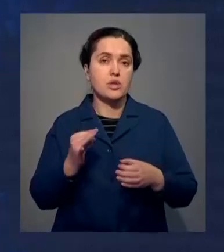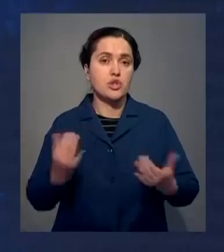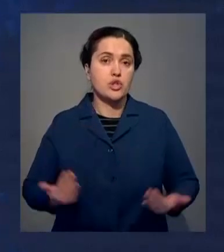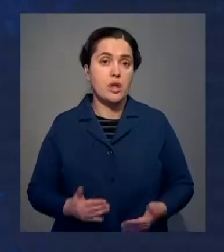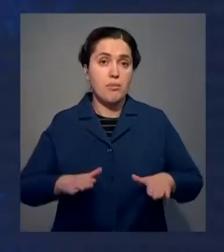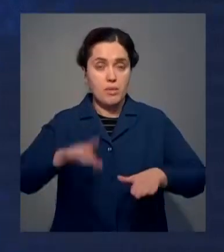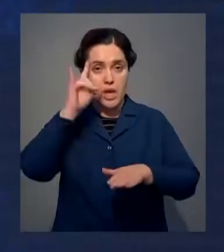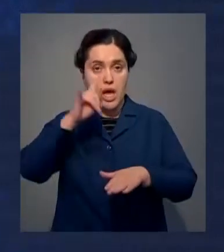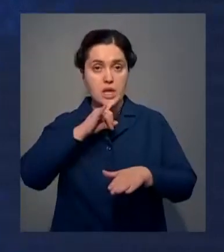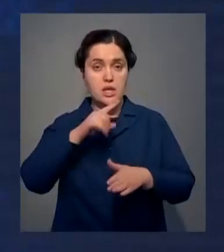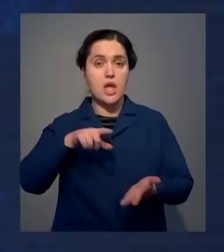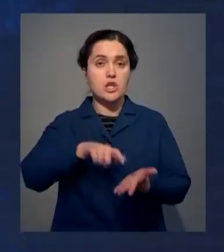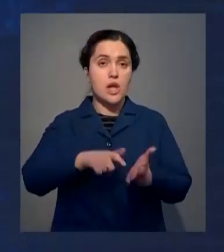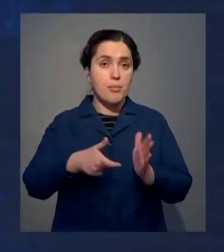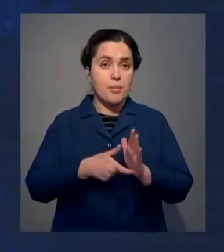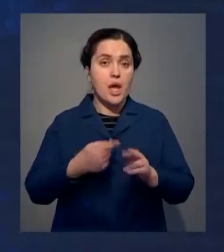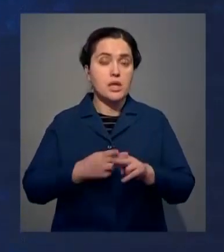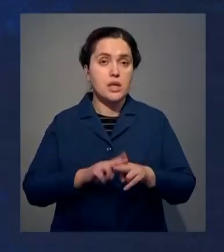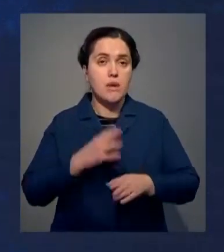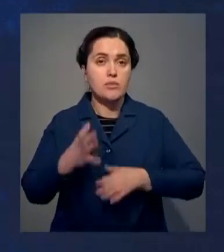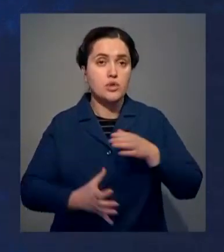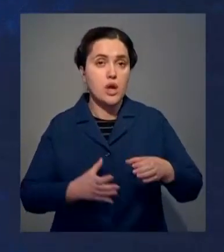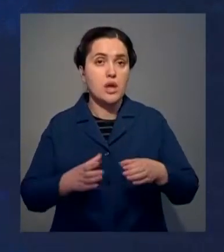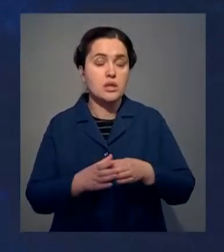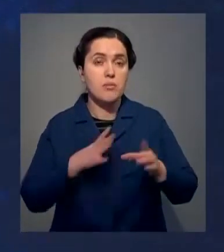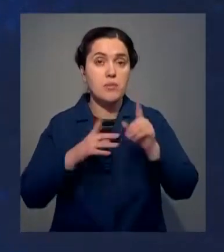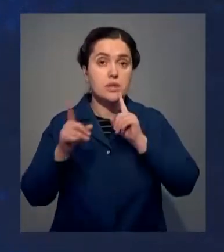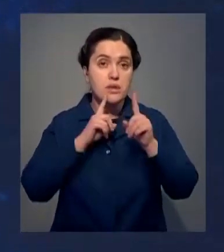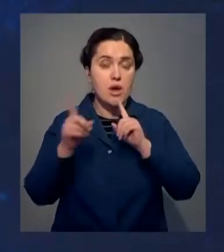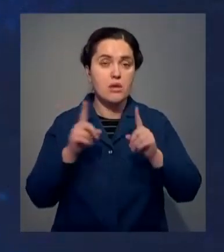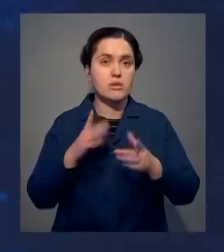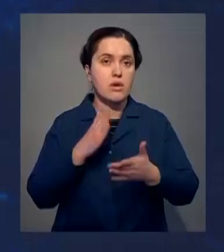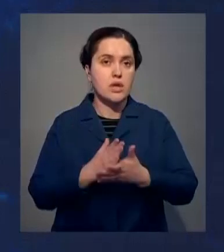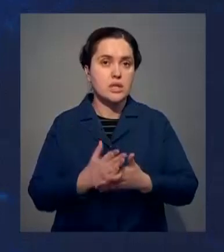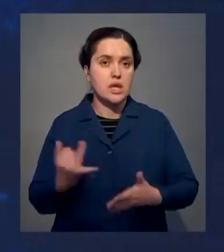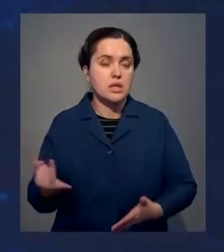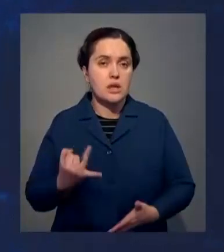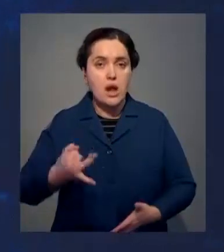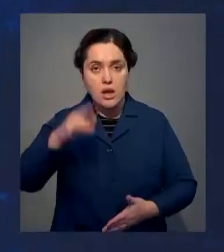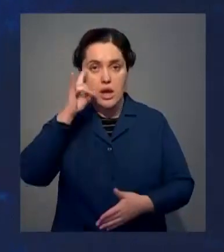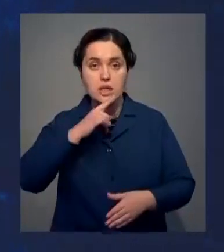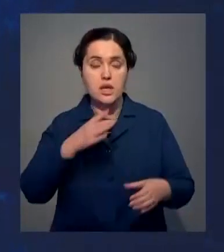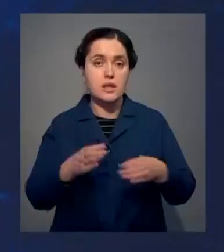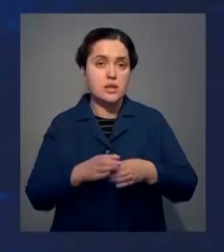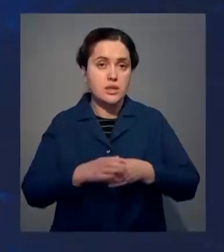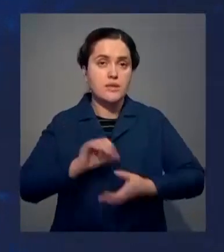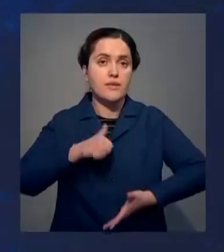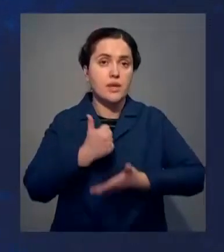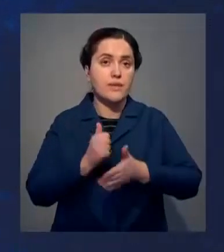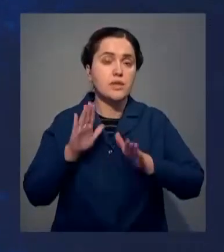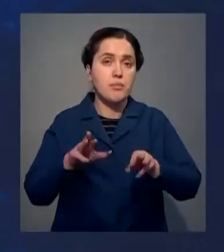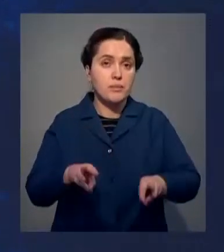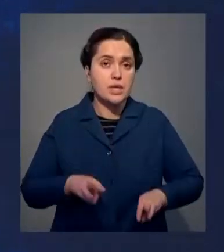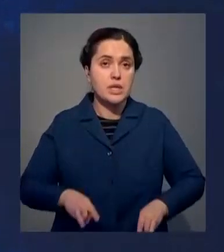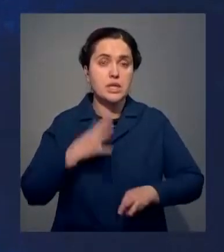В штаб-квартире этой международной организации состоялся брифинг, который вызвал огромный резонанс. Казахстанская делегация во главе заместителя министра иностранных